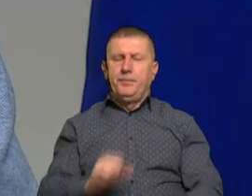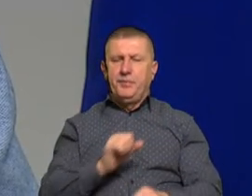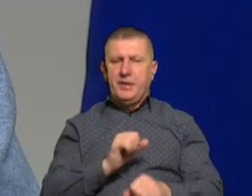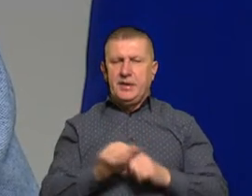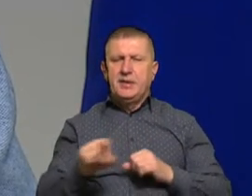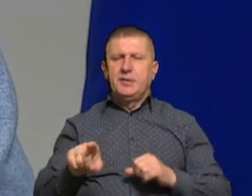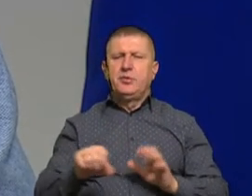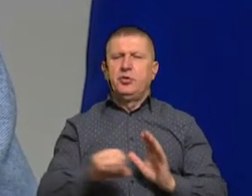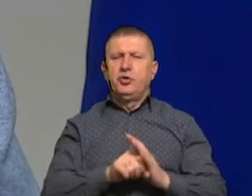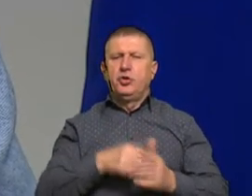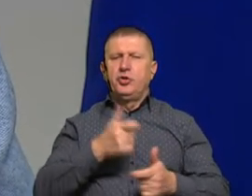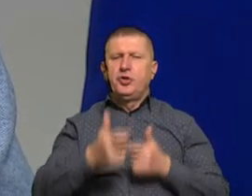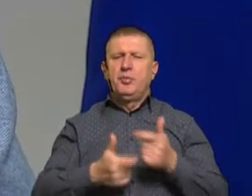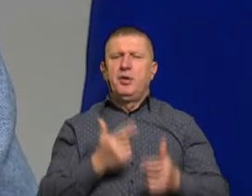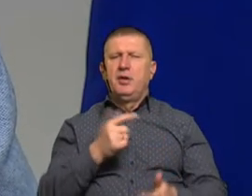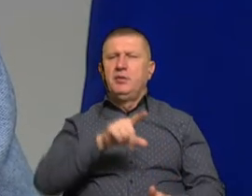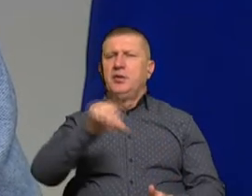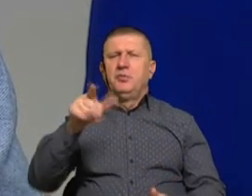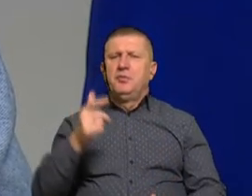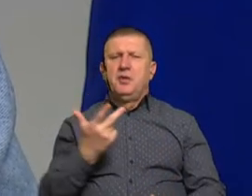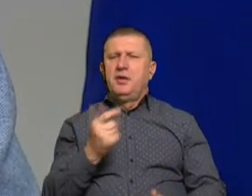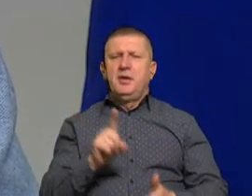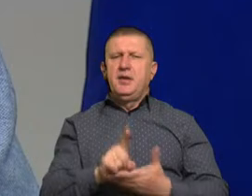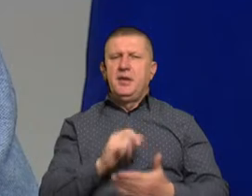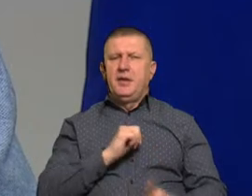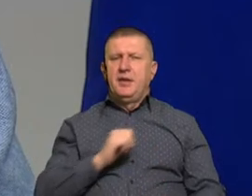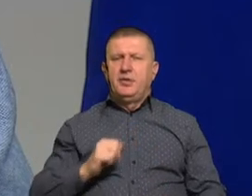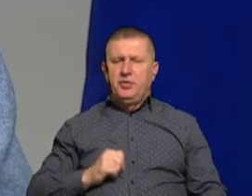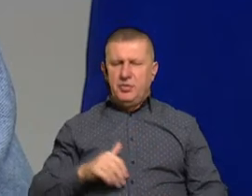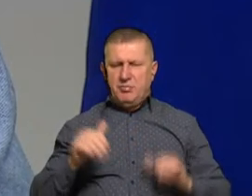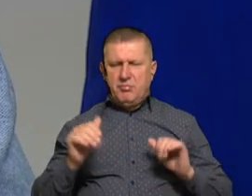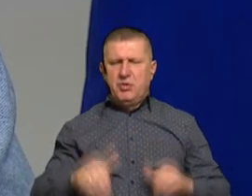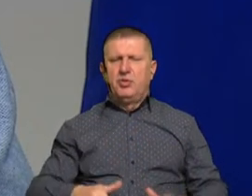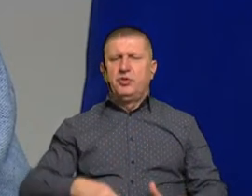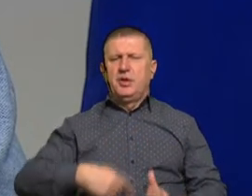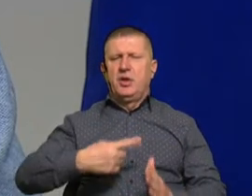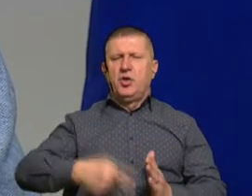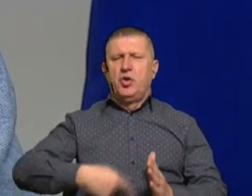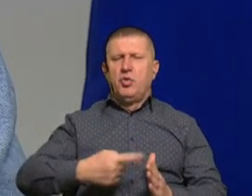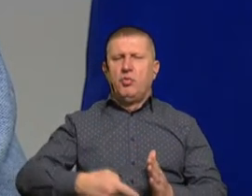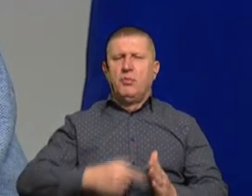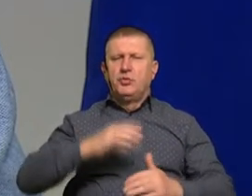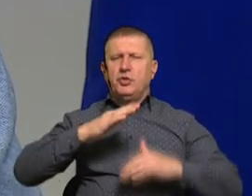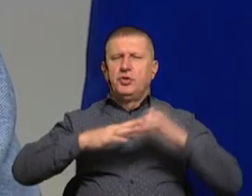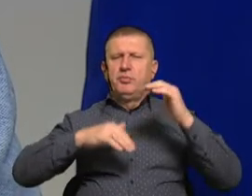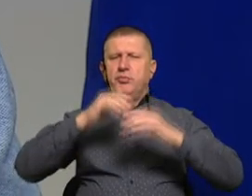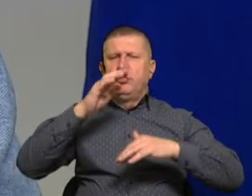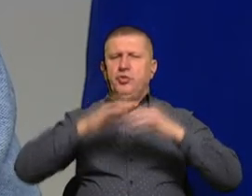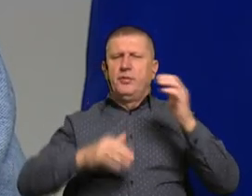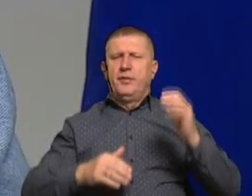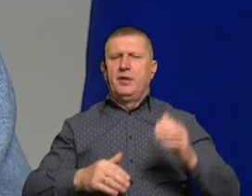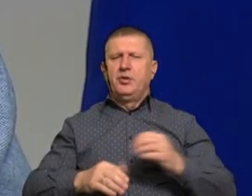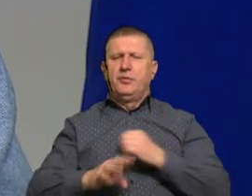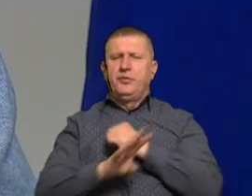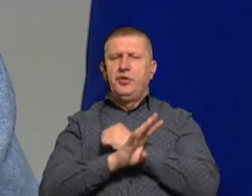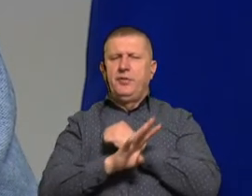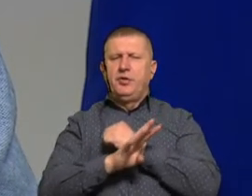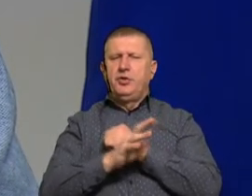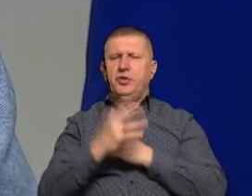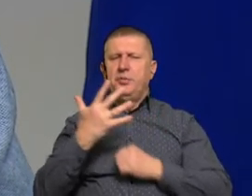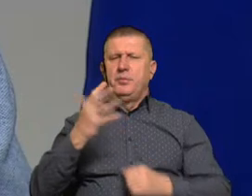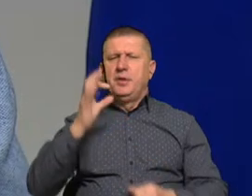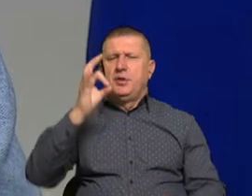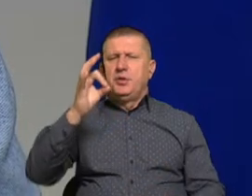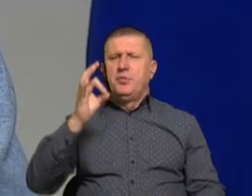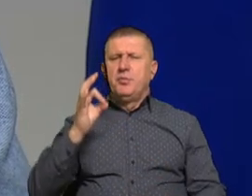to do zrobienia. Wszyscy mówią, że się nie da. Da się. W Kołobrzegu zbudowano parking w